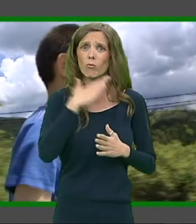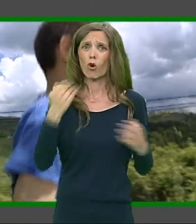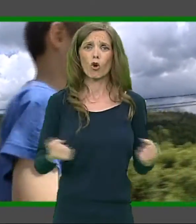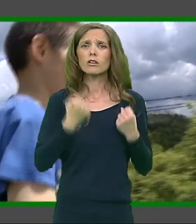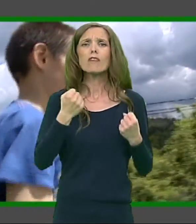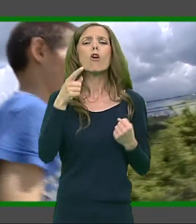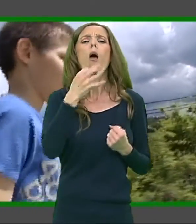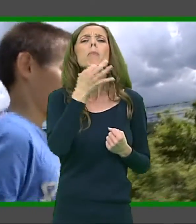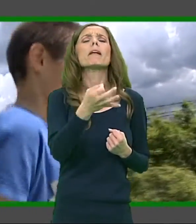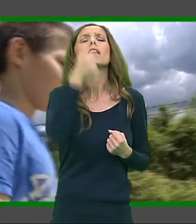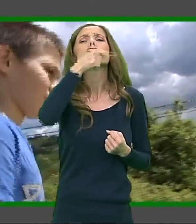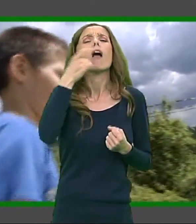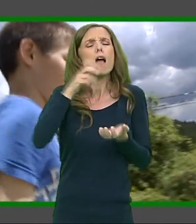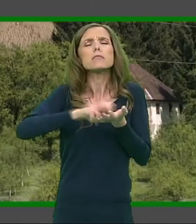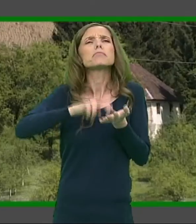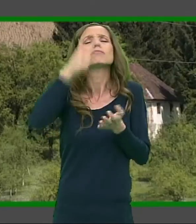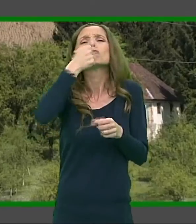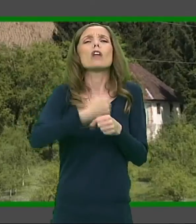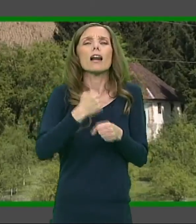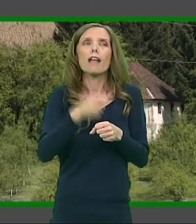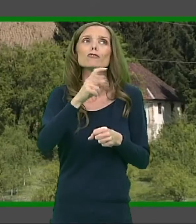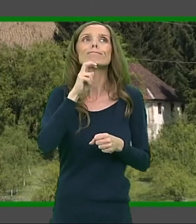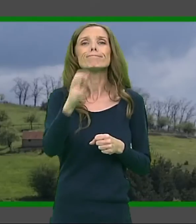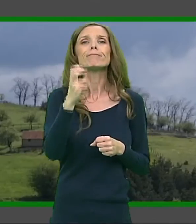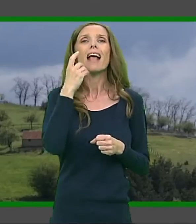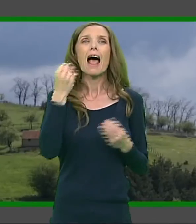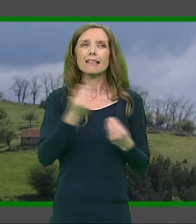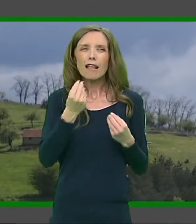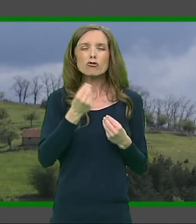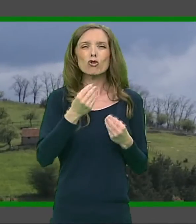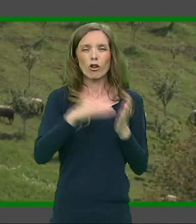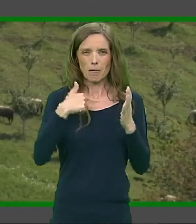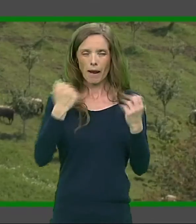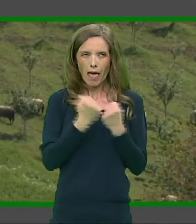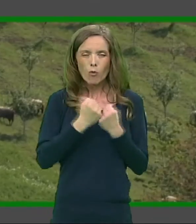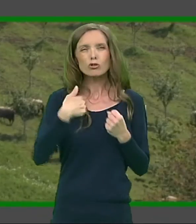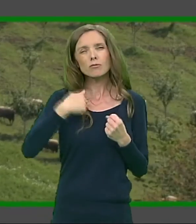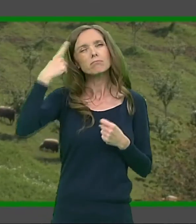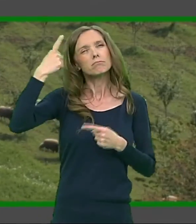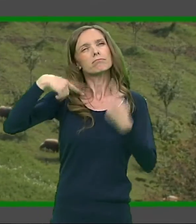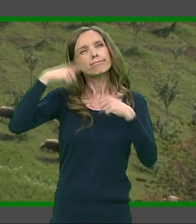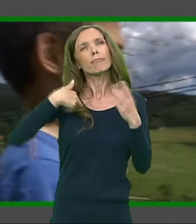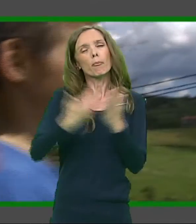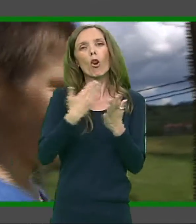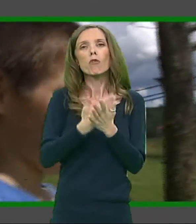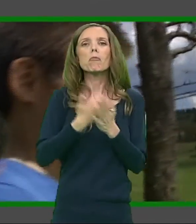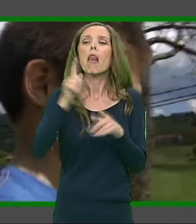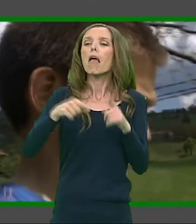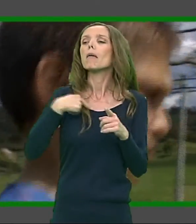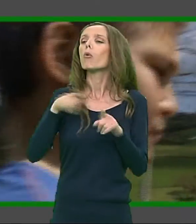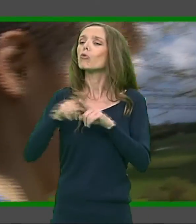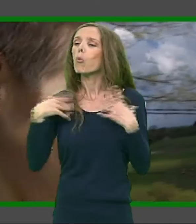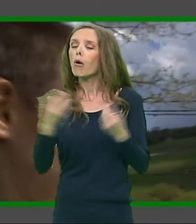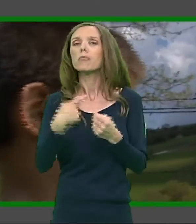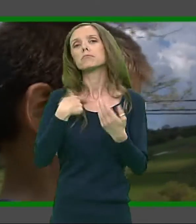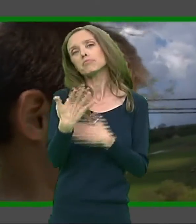teško. Što radiš dok pešačiš? Pa nekad, kad imaš naučenja, se preskrišam, dok idem